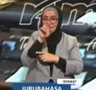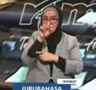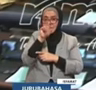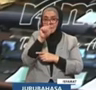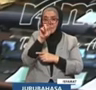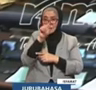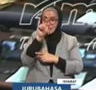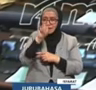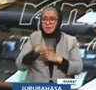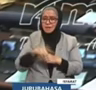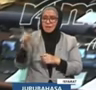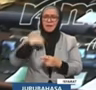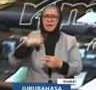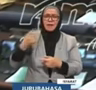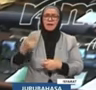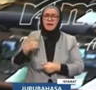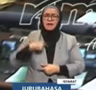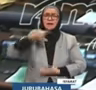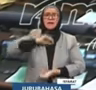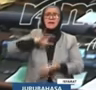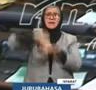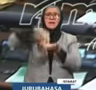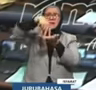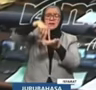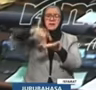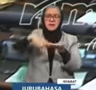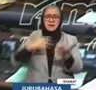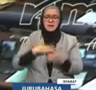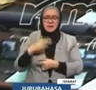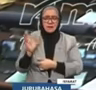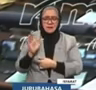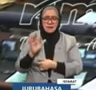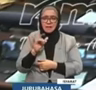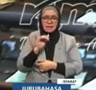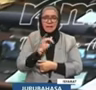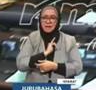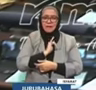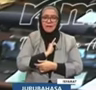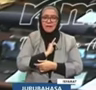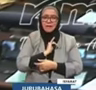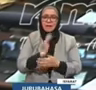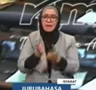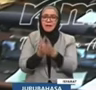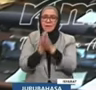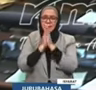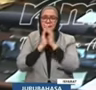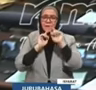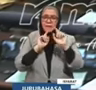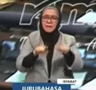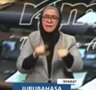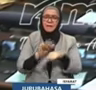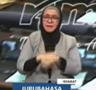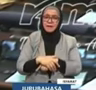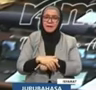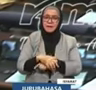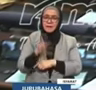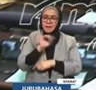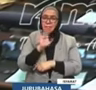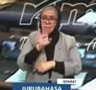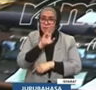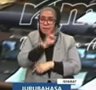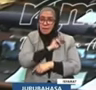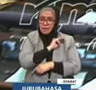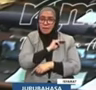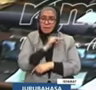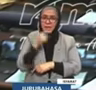wabarakatuh Saya bangun dari Saya ingin mendapat jawaban sama anak ingin yang waktunya